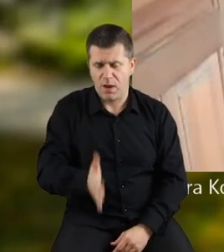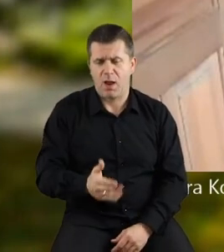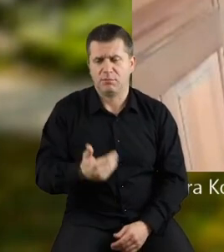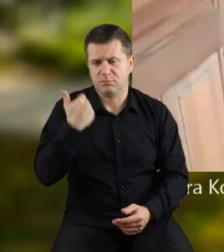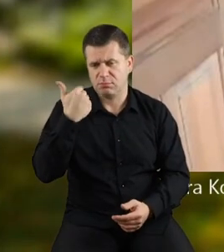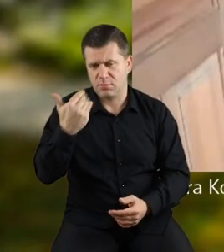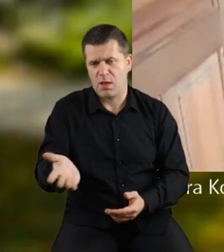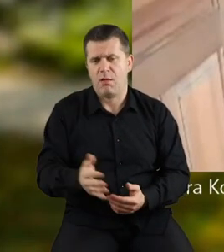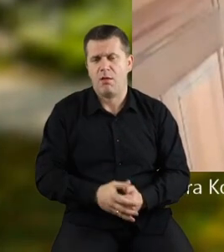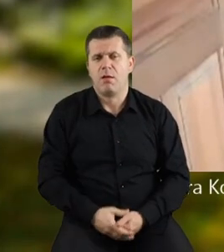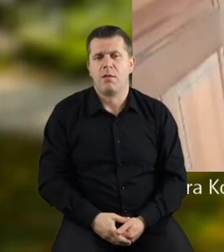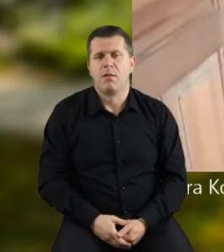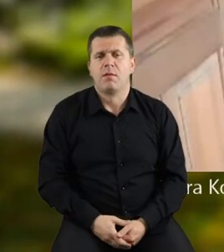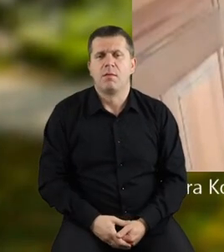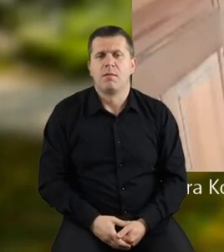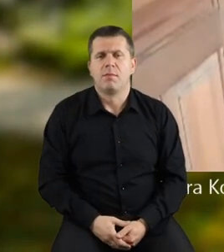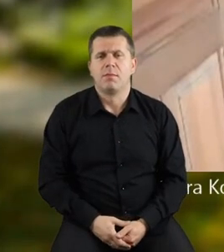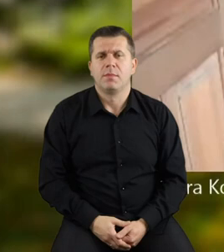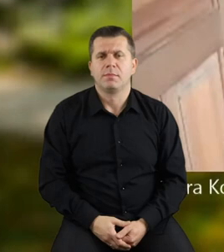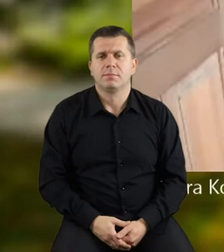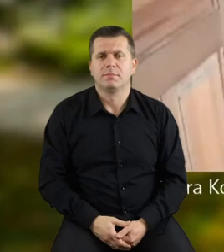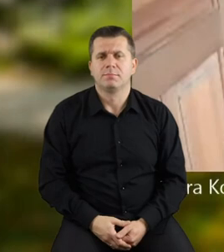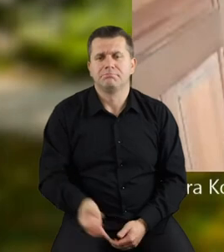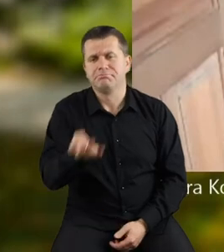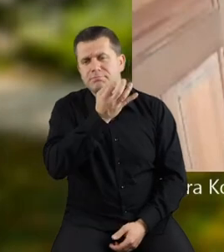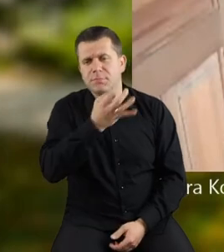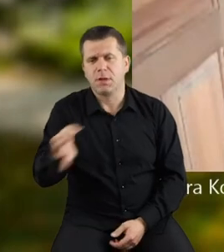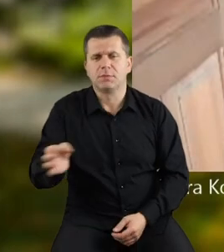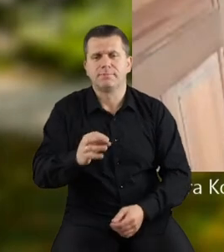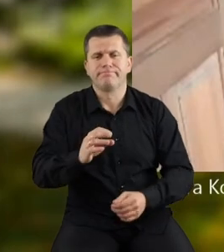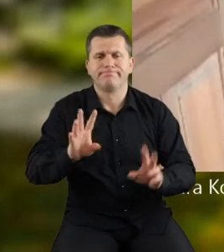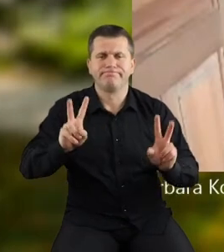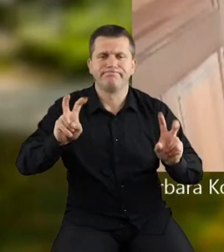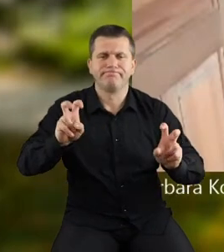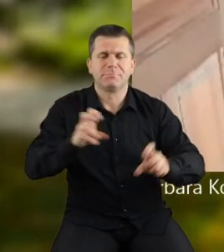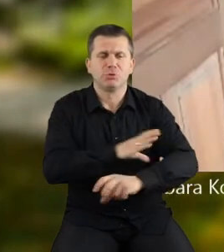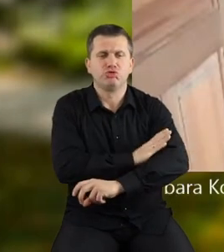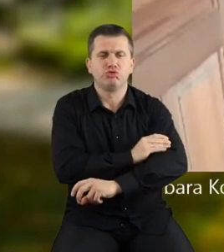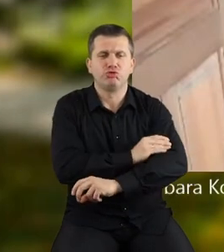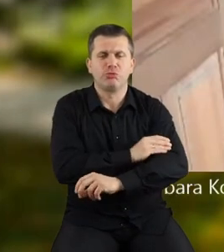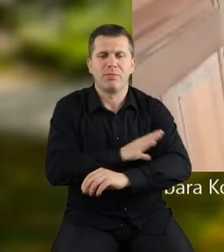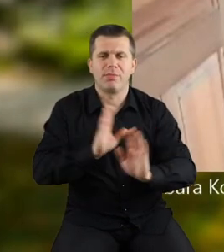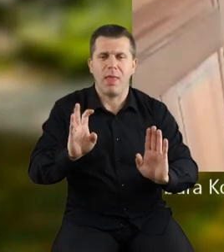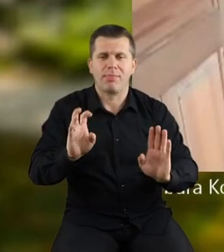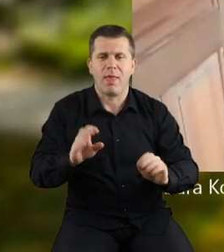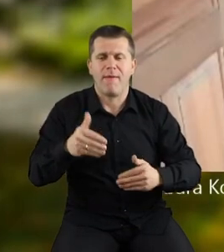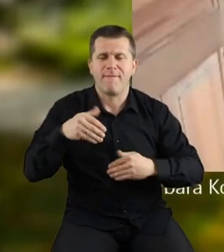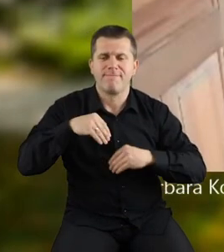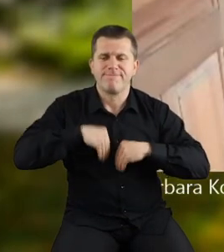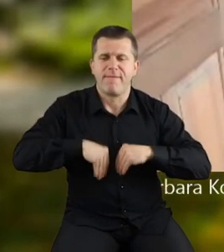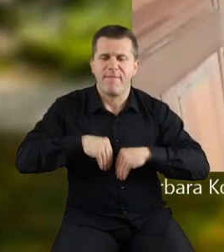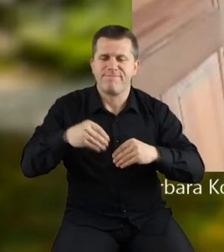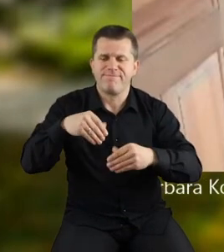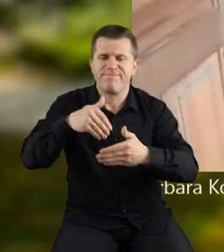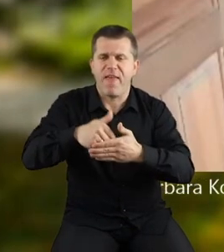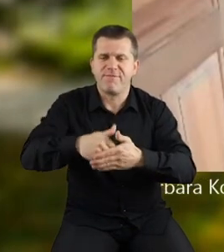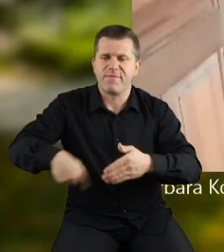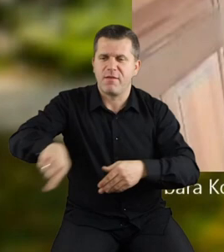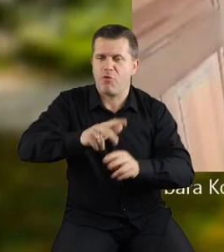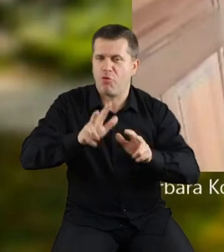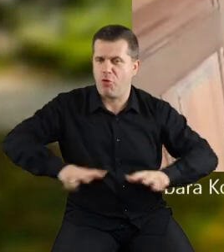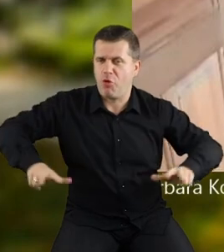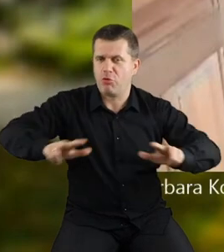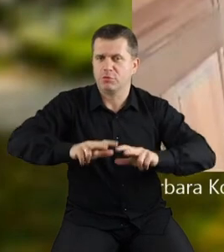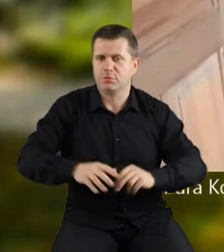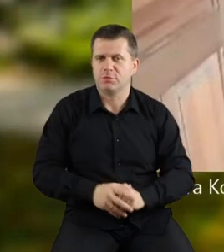zawsze będzie obfitował w pewnego rodzaju ciśnienia, takie